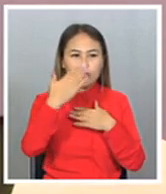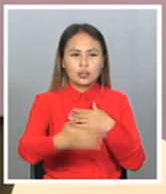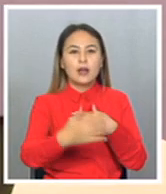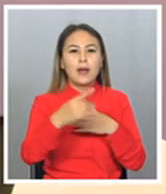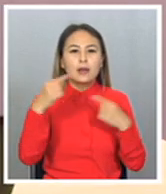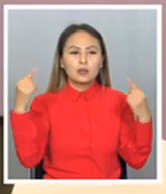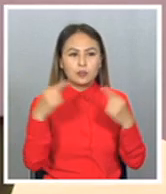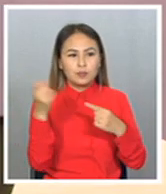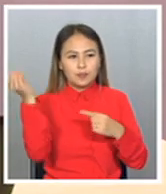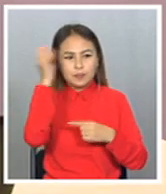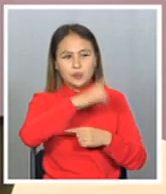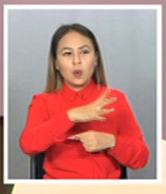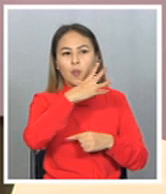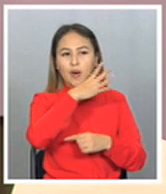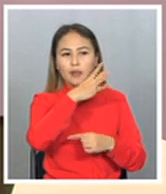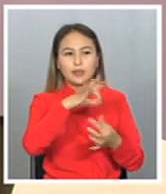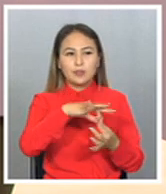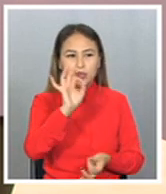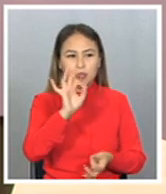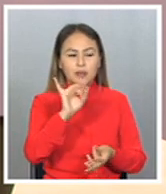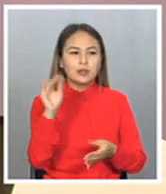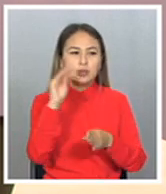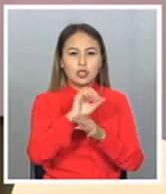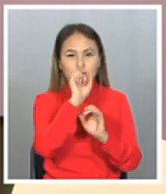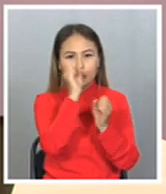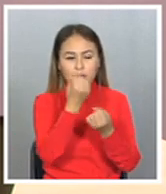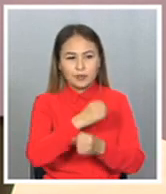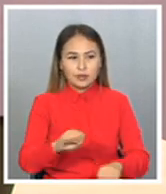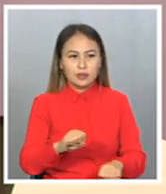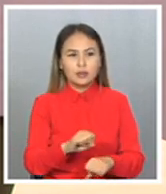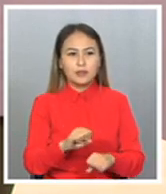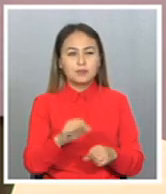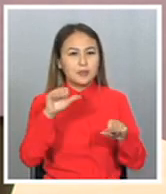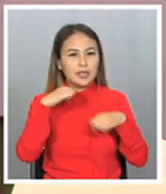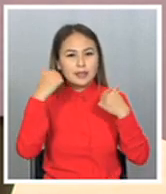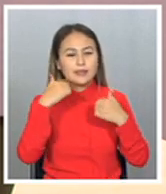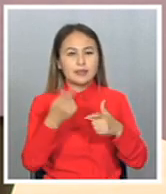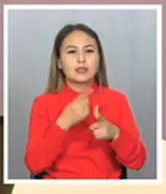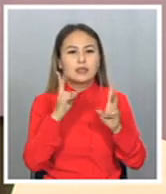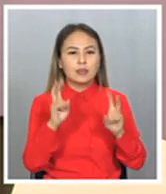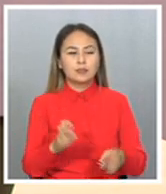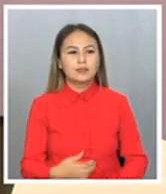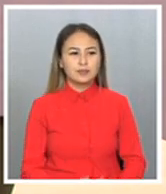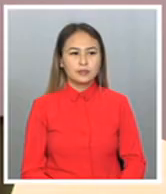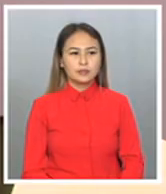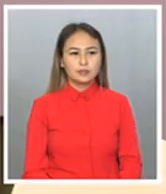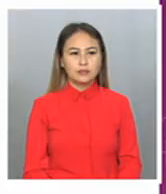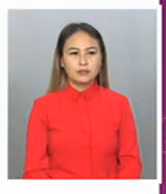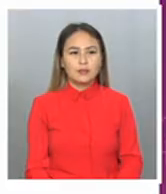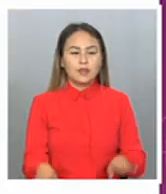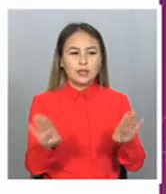белгілі, уақыт белгілі, енді жылдамдықты белгісіз дерекке айналдырамыз.